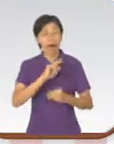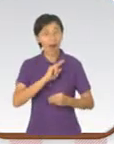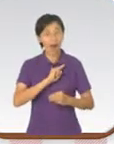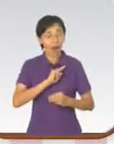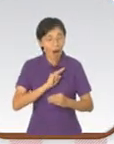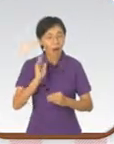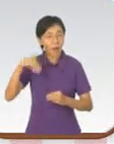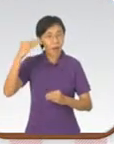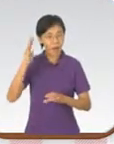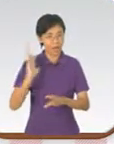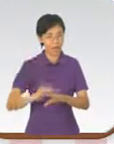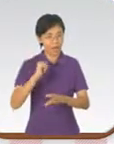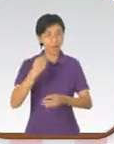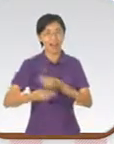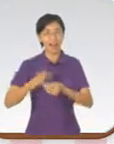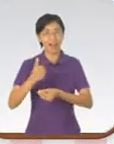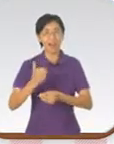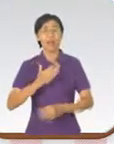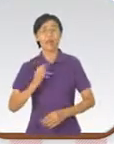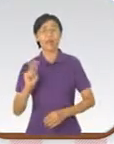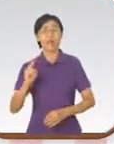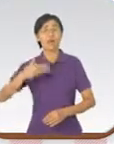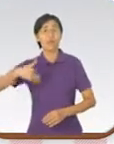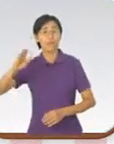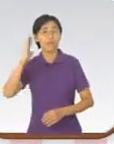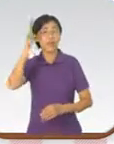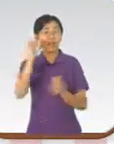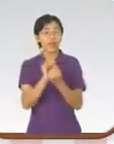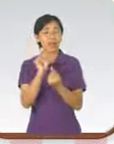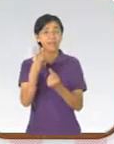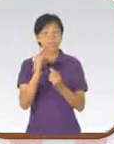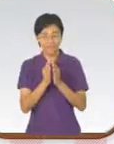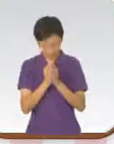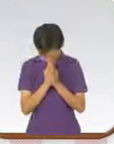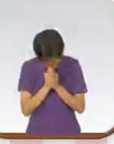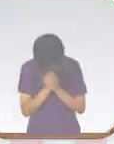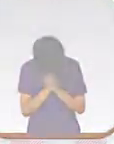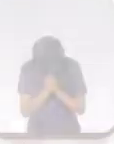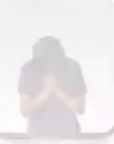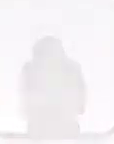วันนี้ผมณัฐพันธ์ลักษณวงศ์และอาจารย์ลาไปก่อนพบกันใหม่ในครั้งต่อไปสวัสดีครับ สวัสดีค่ะ